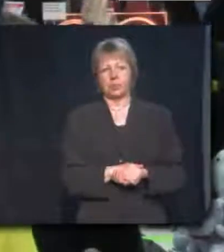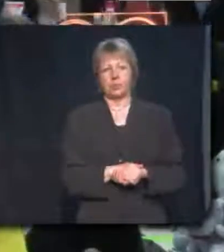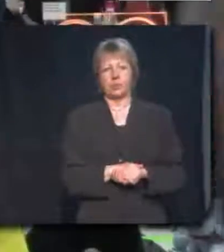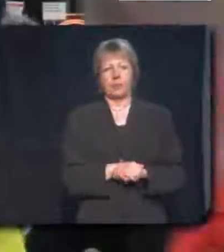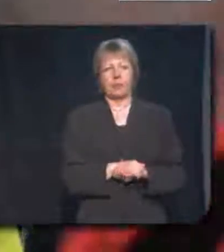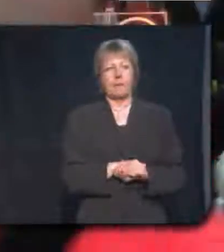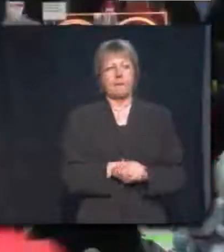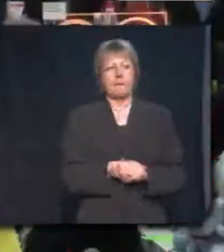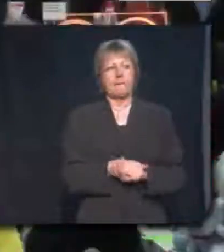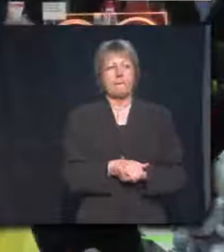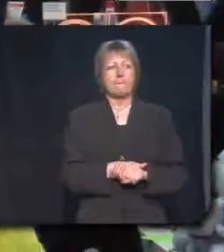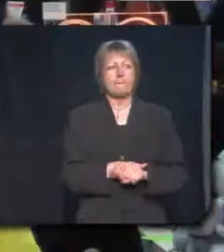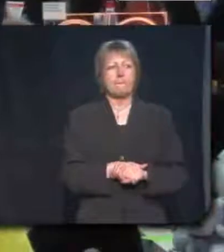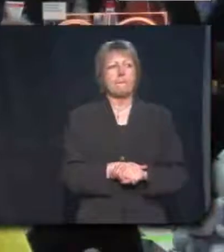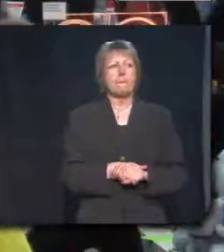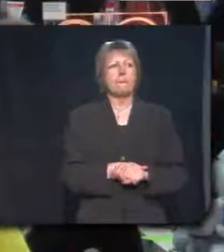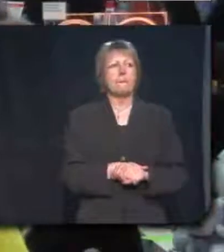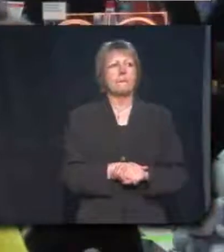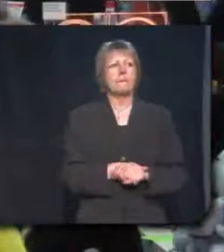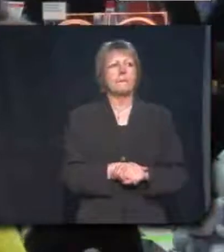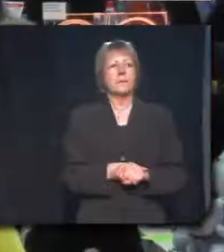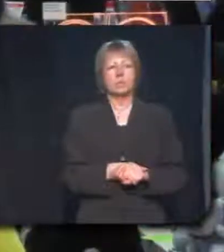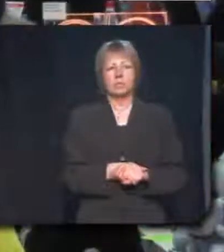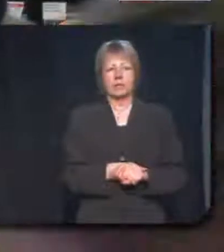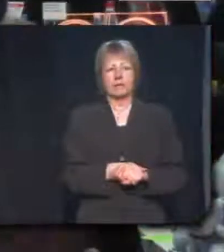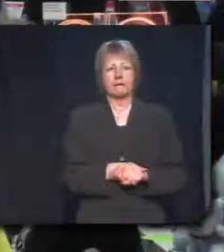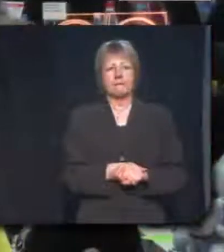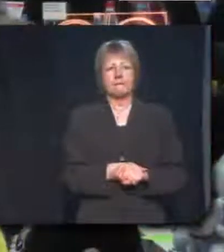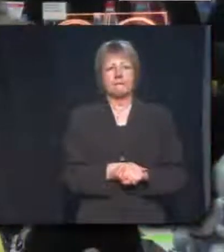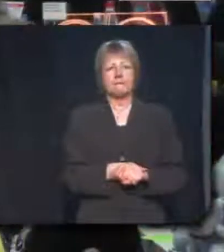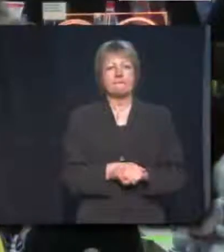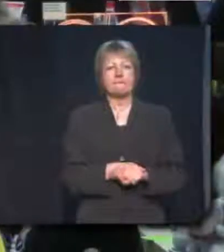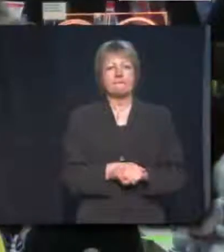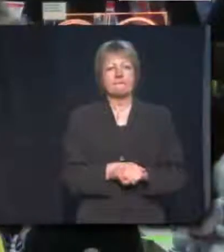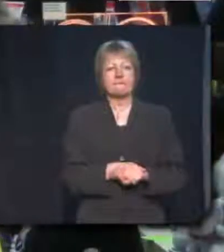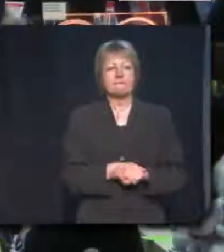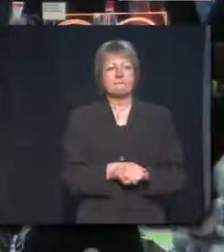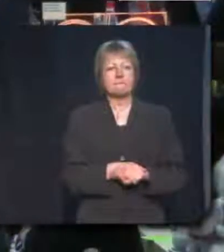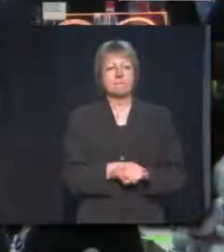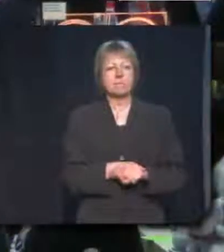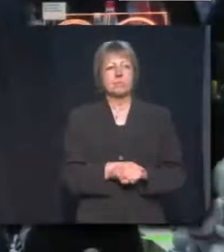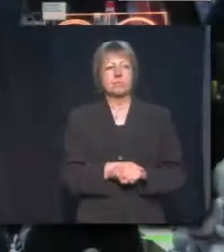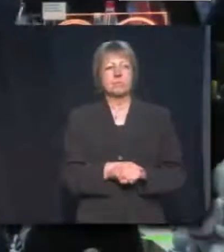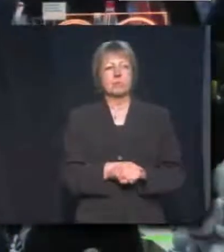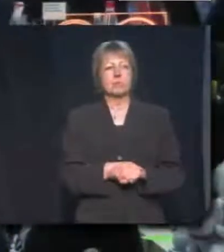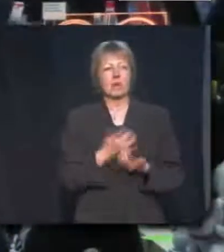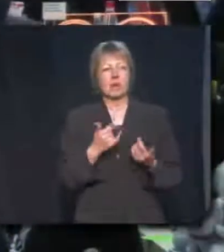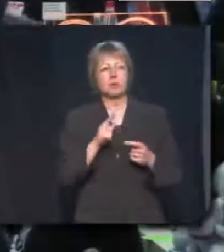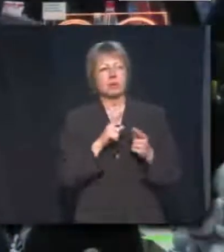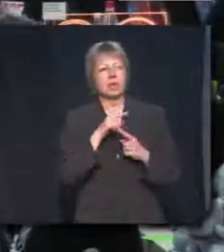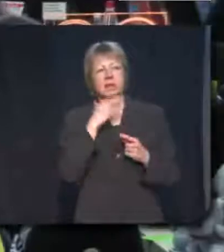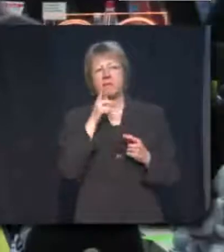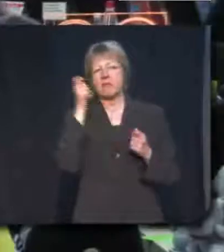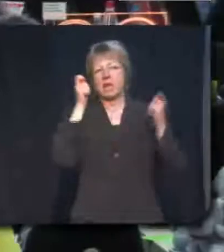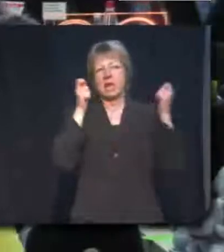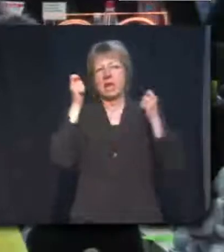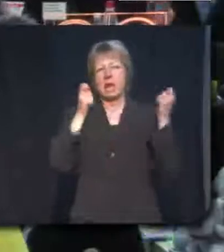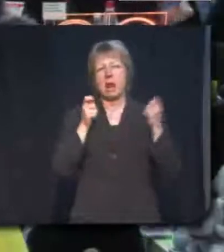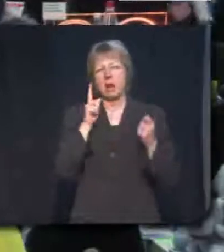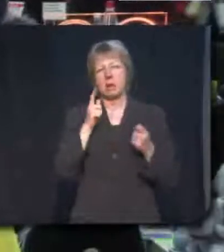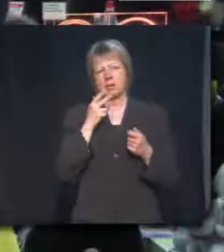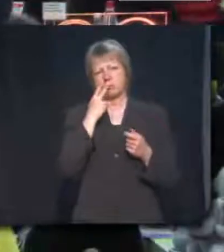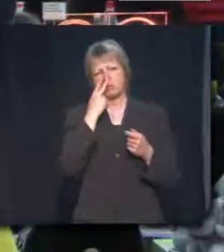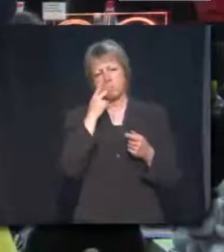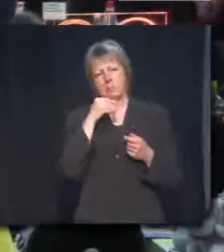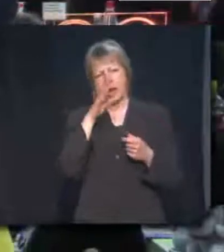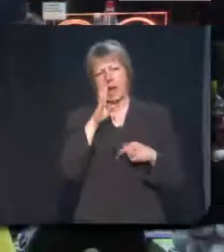gekommen ja machen zwar gerade nicht so viele mit aber es sieht eher positiv aus wobei